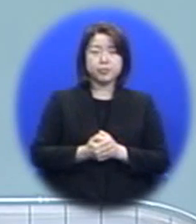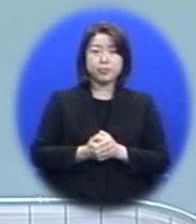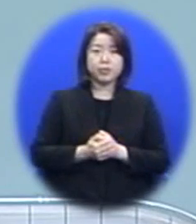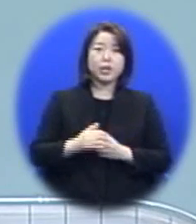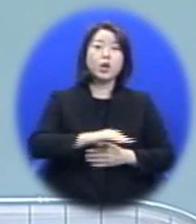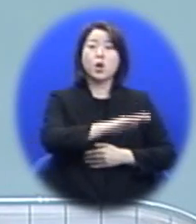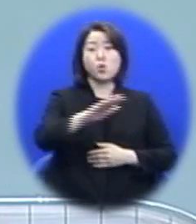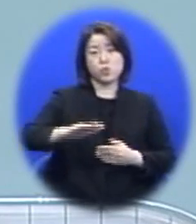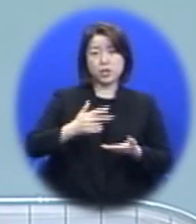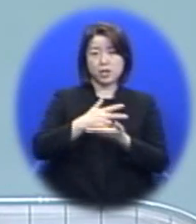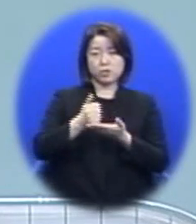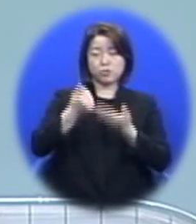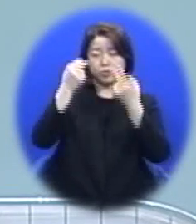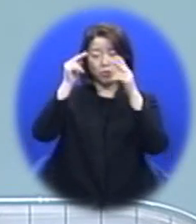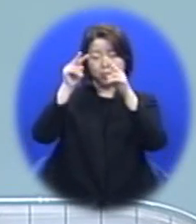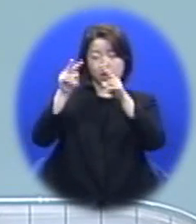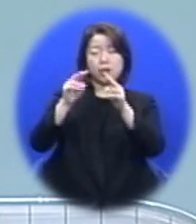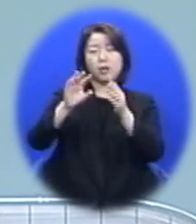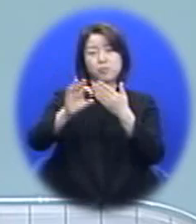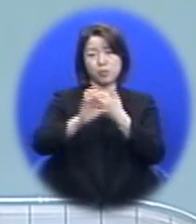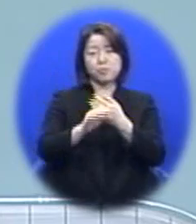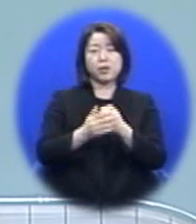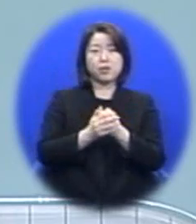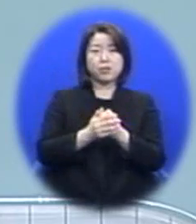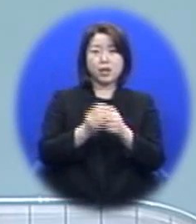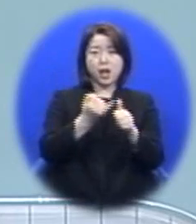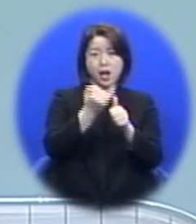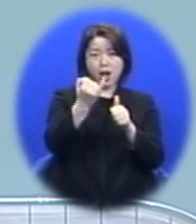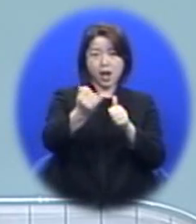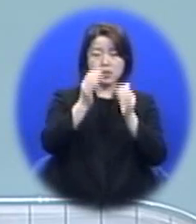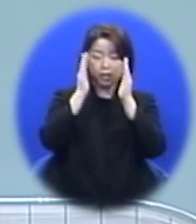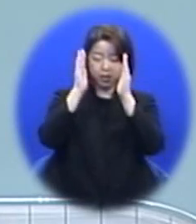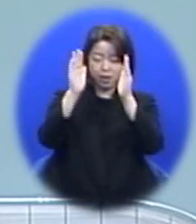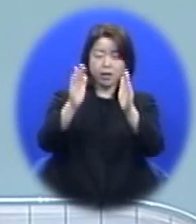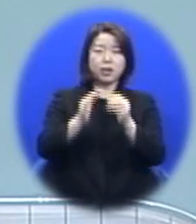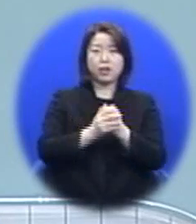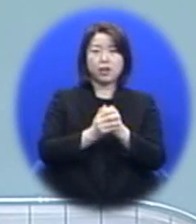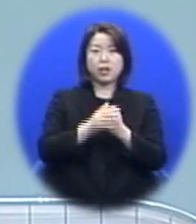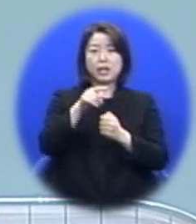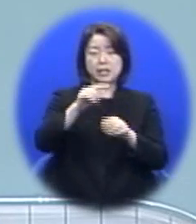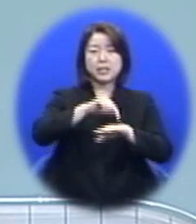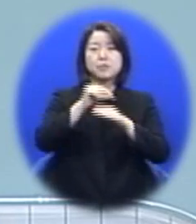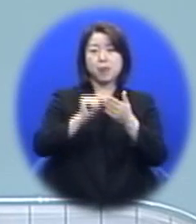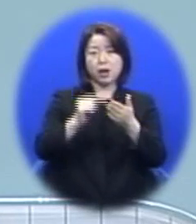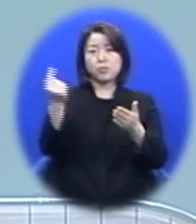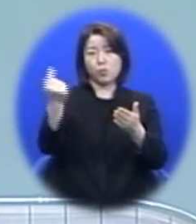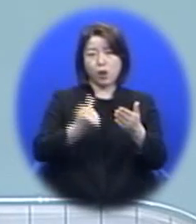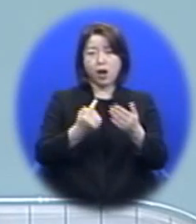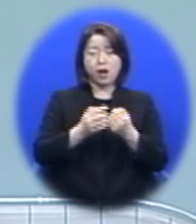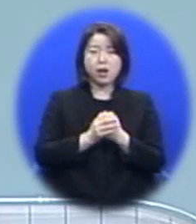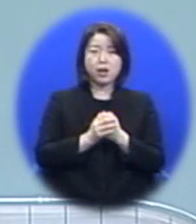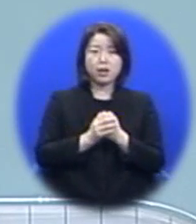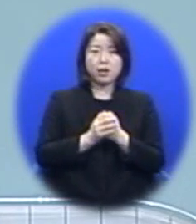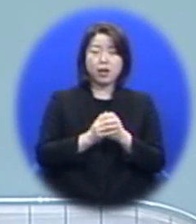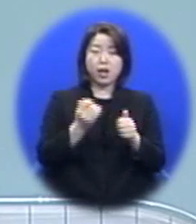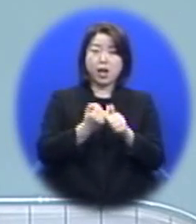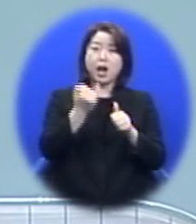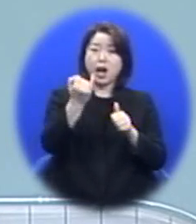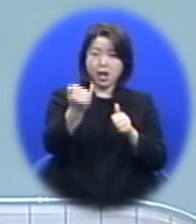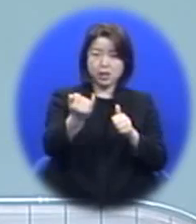우리가 주님을 바라보면 그러면 아내를 향하여 이 마음이 옵니다.